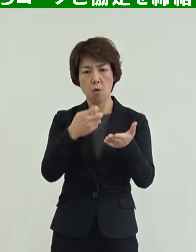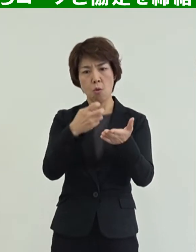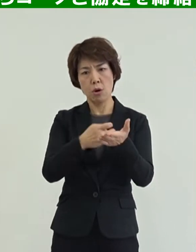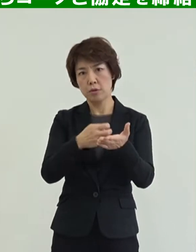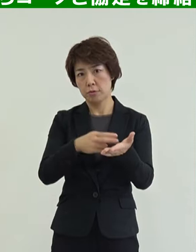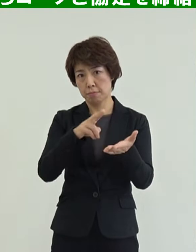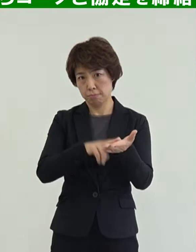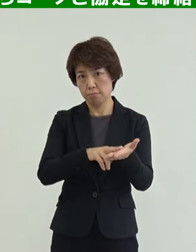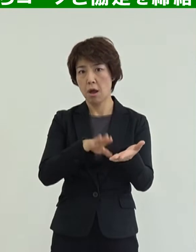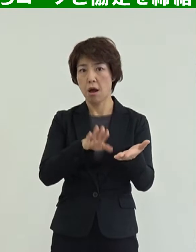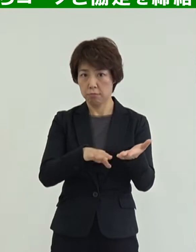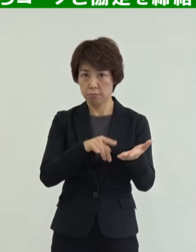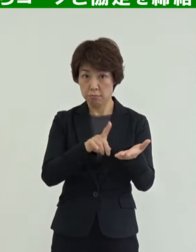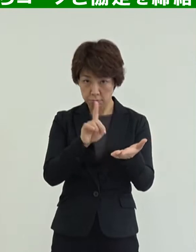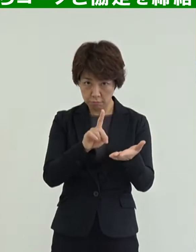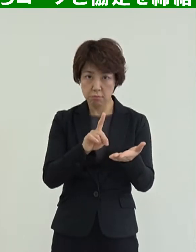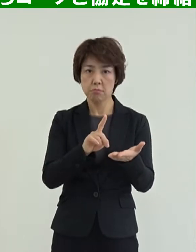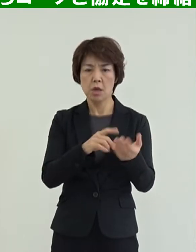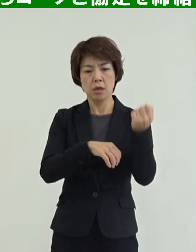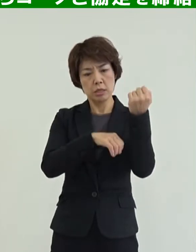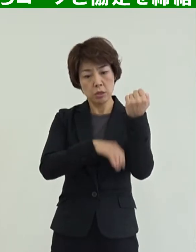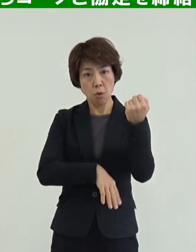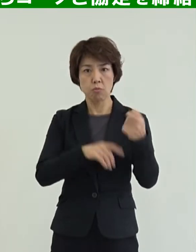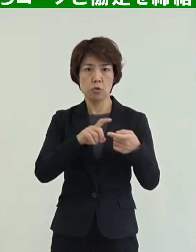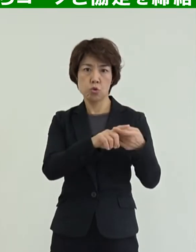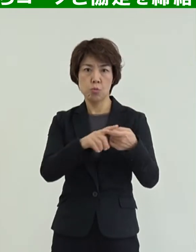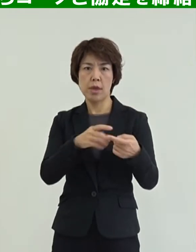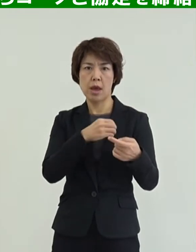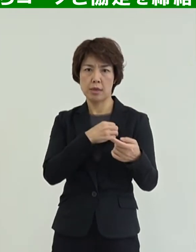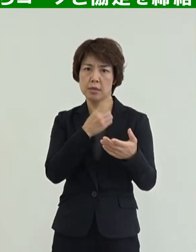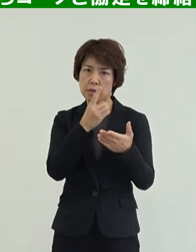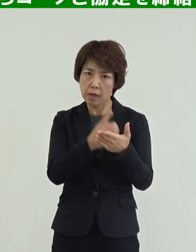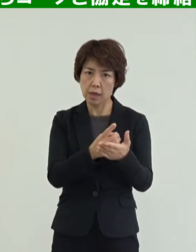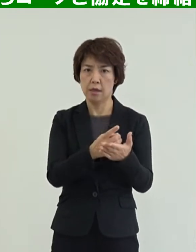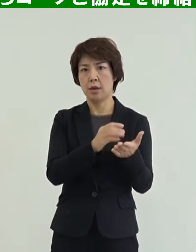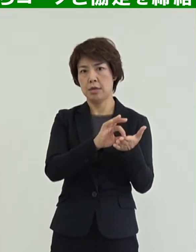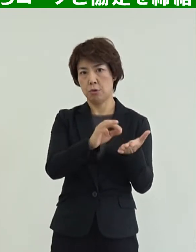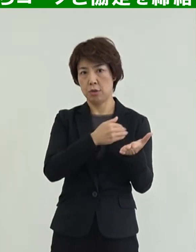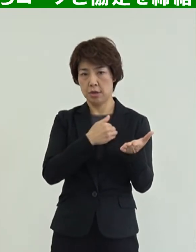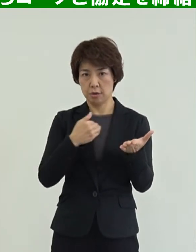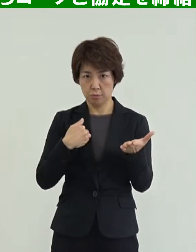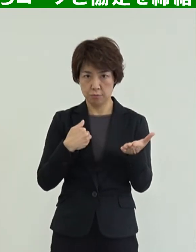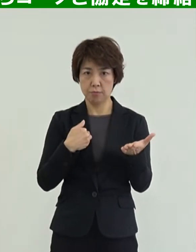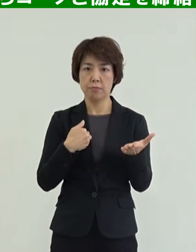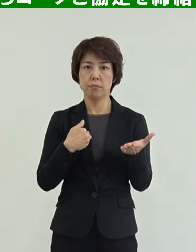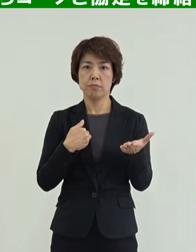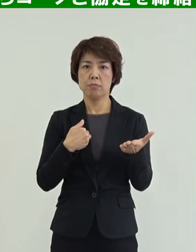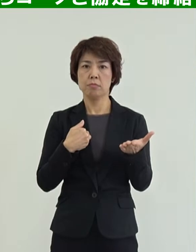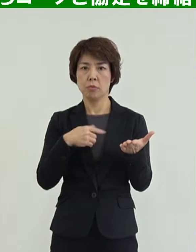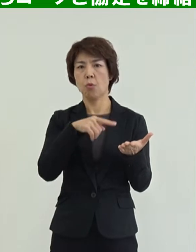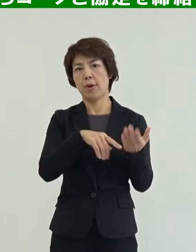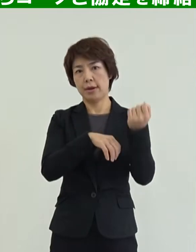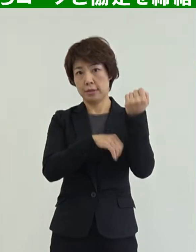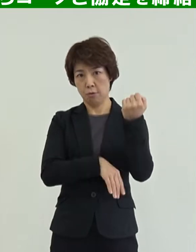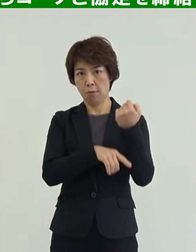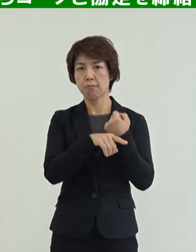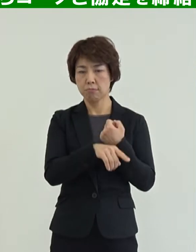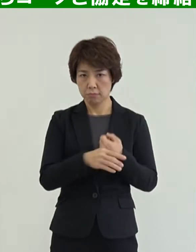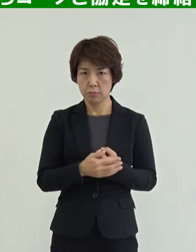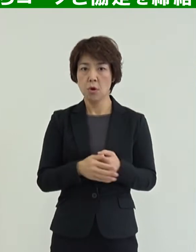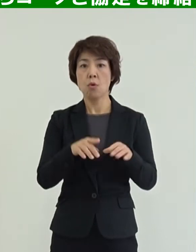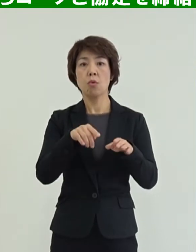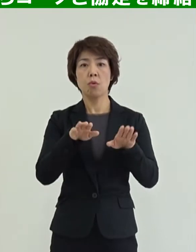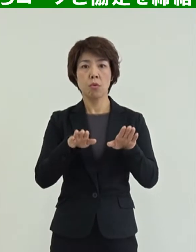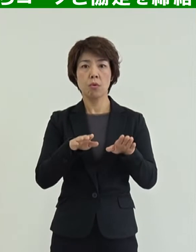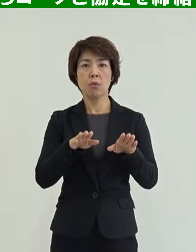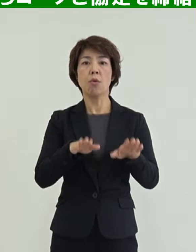定めがございまして基本的にはカーン組合員の方を対象としたサービスをされるということが基本となっておりますこれ